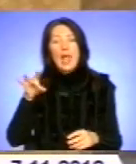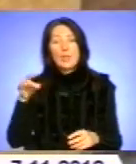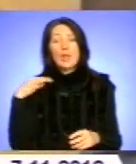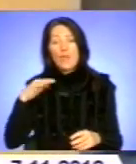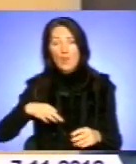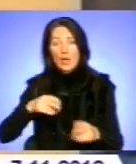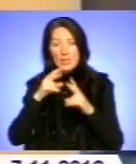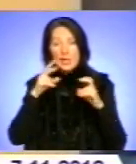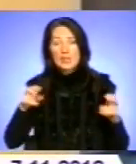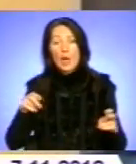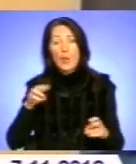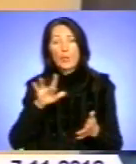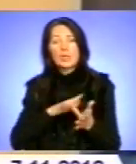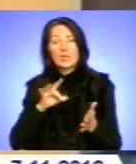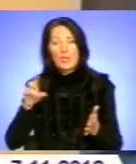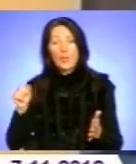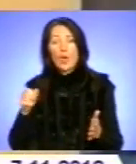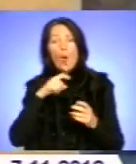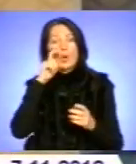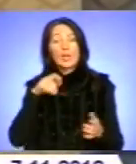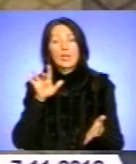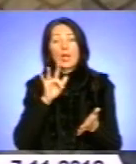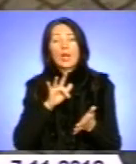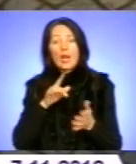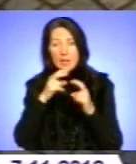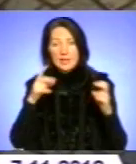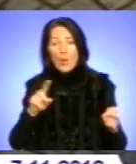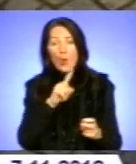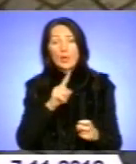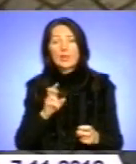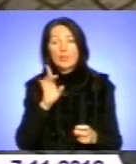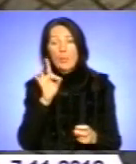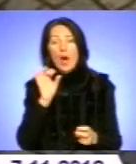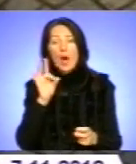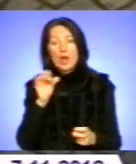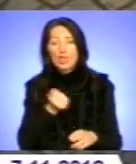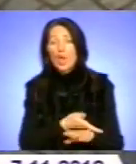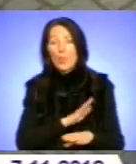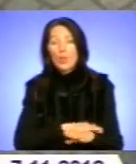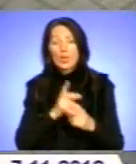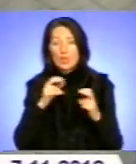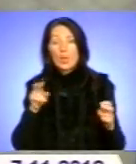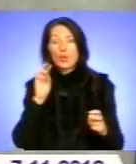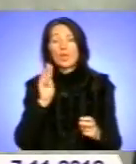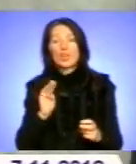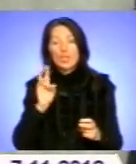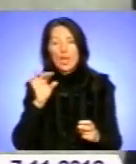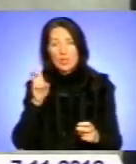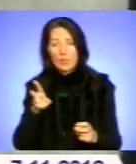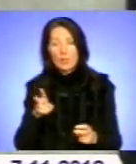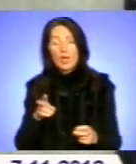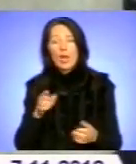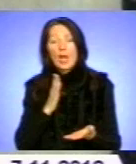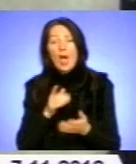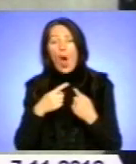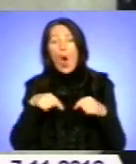Нант, України – замок у Збаражі і Польщі – замок в місті Щецині. Об'єктом кожного з партнерів є будівля, яка займає